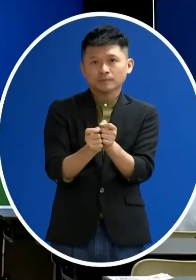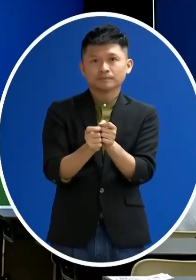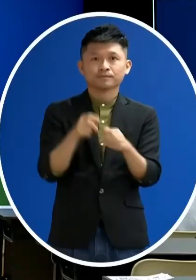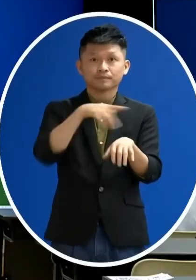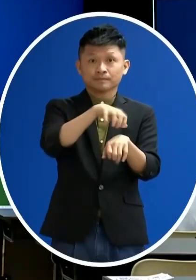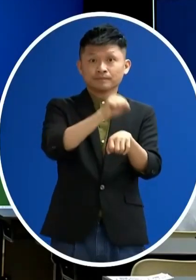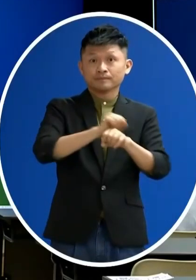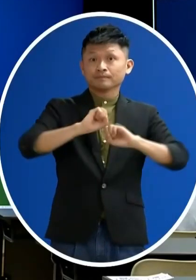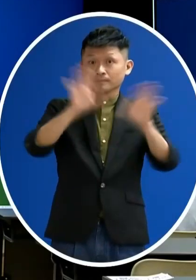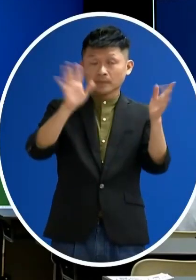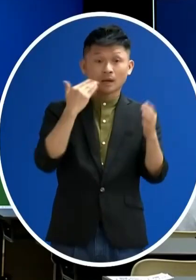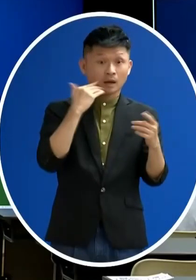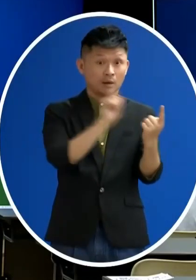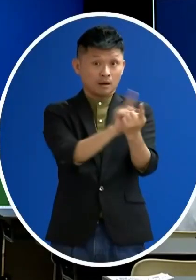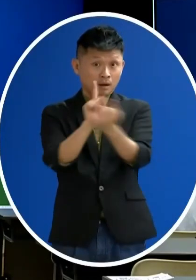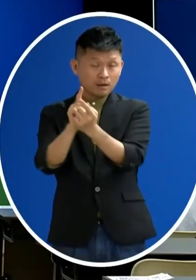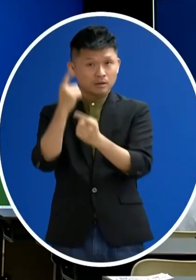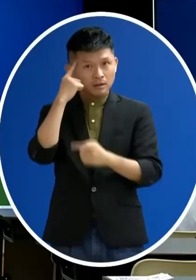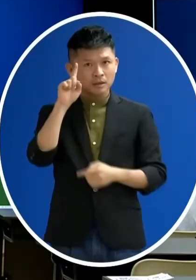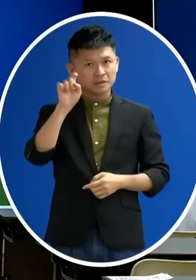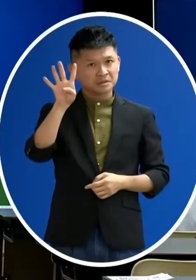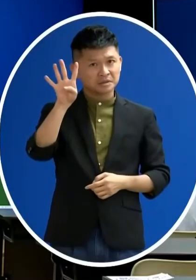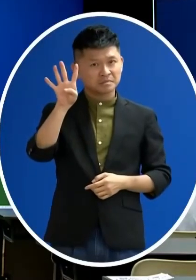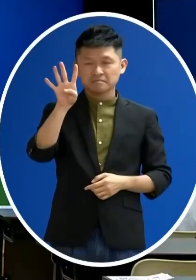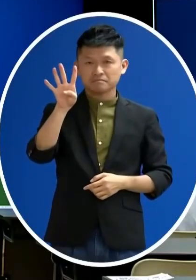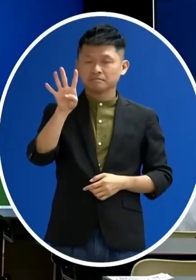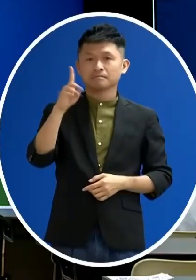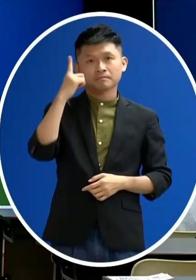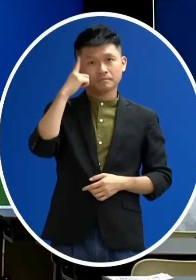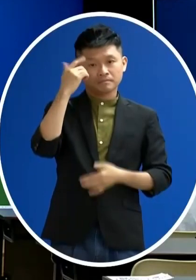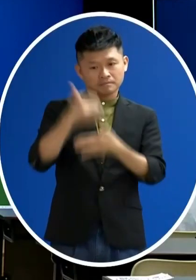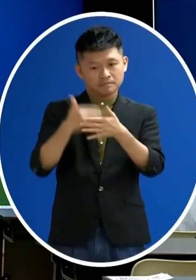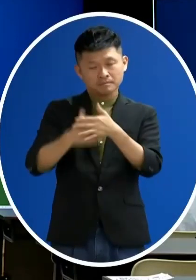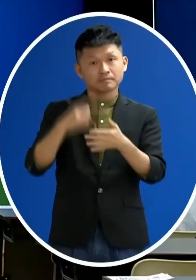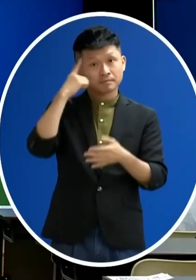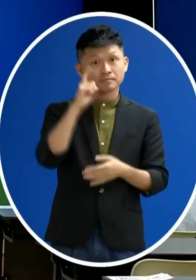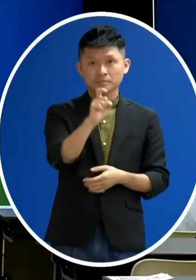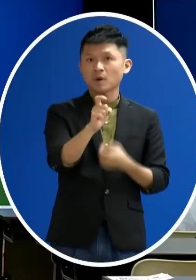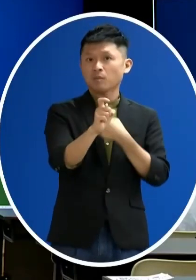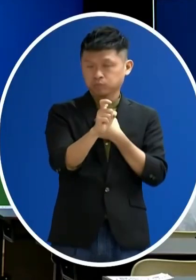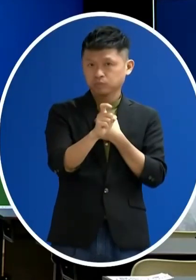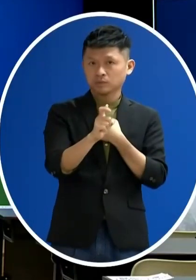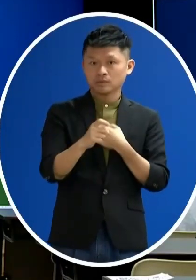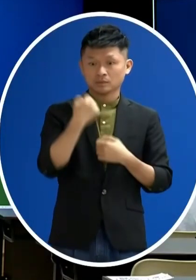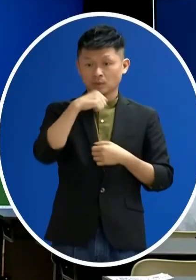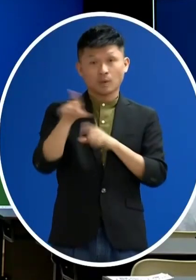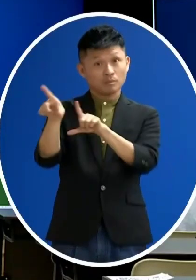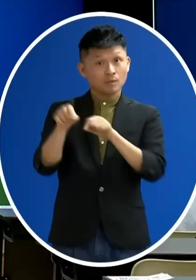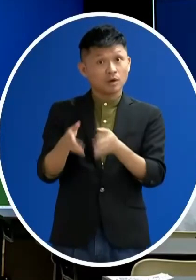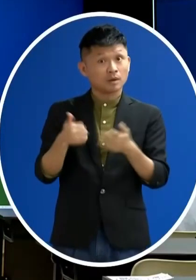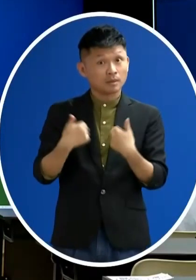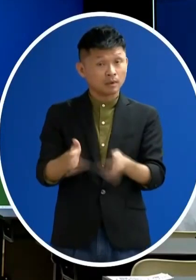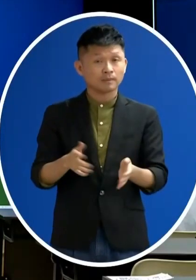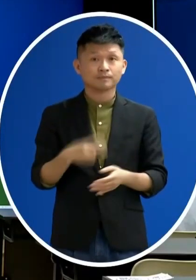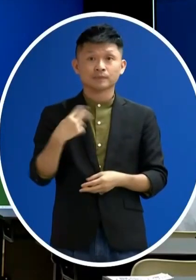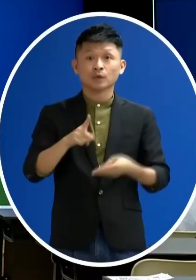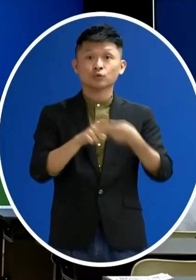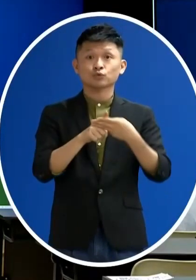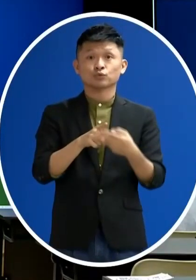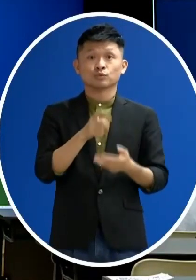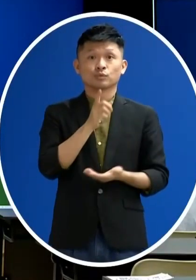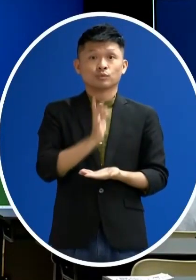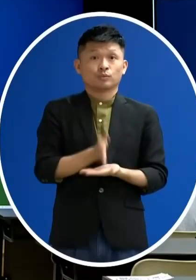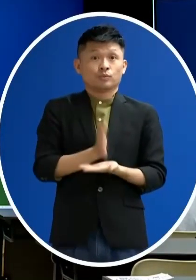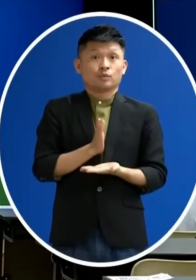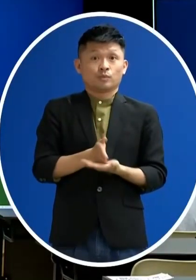接触者的隔离期要从14天减到10天，国内这边会不会跟进？另外我们想问帮新闻台问一下，就是主播在摄影